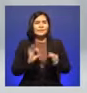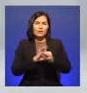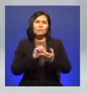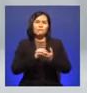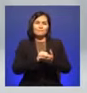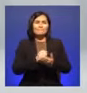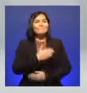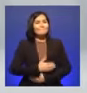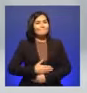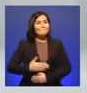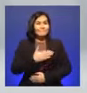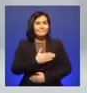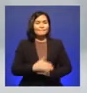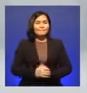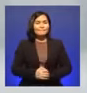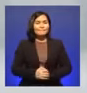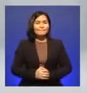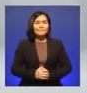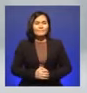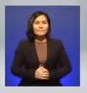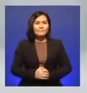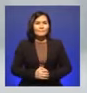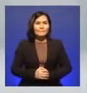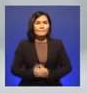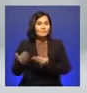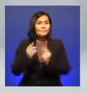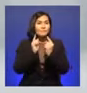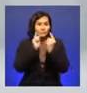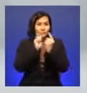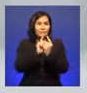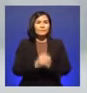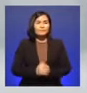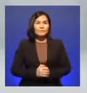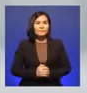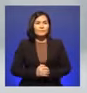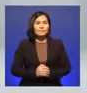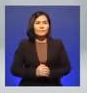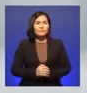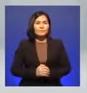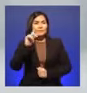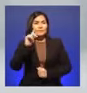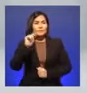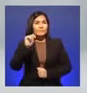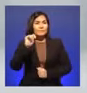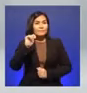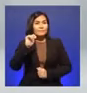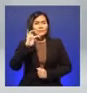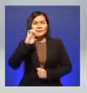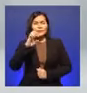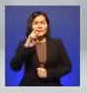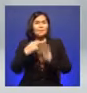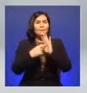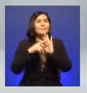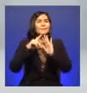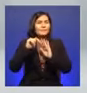พนั้นอย่างไรนะคะในช่วงต่อไปก็ต้องขอเชิญพบกับคุณนิติรัตน์ทรัพย์สมบูรณ์นะคะเป็นนักวิชาการอิสระ